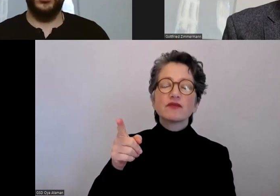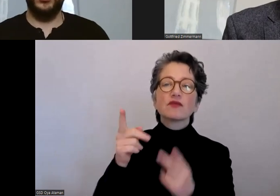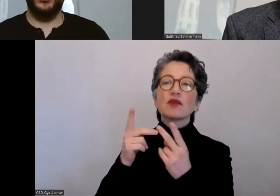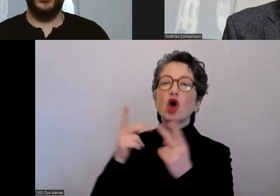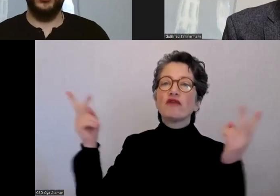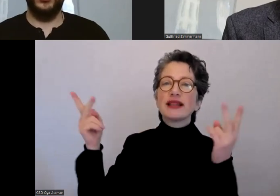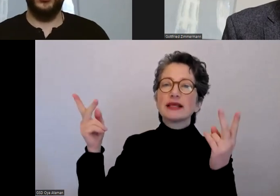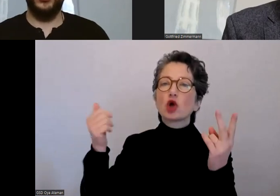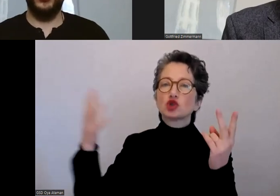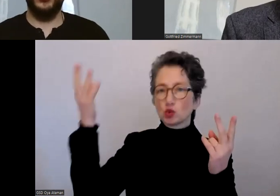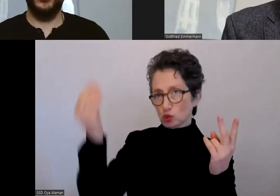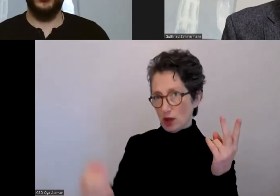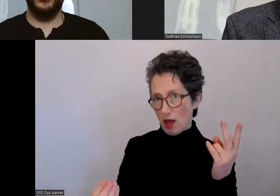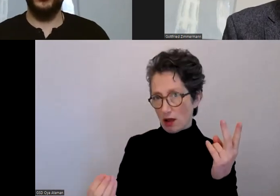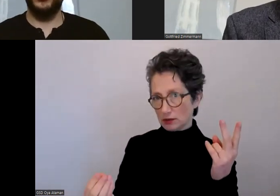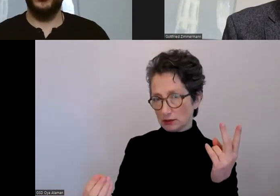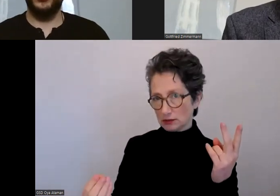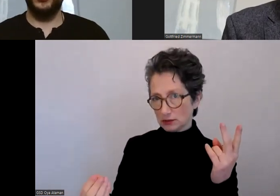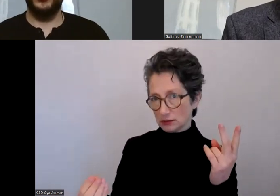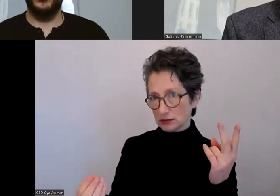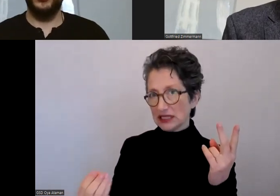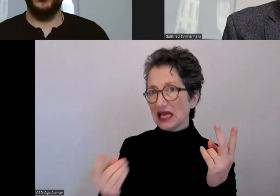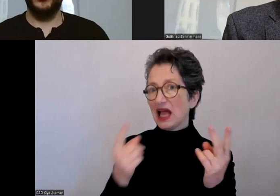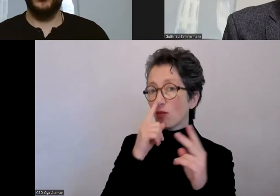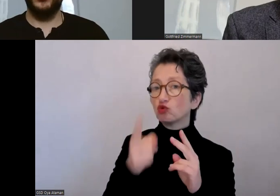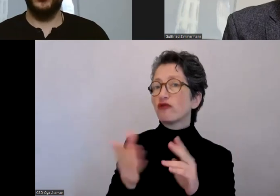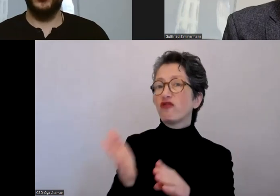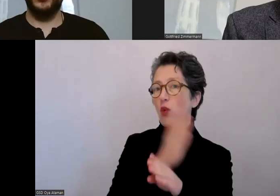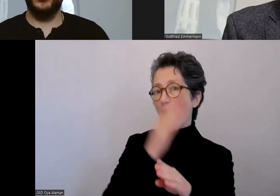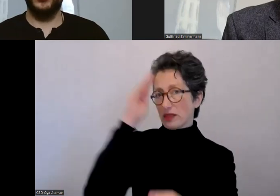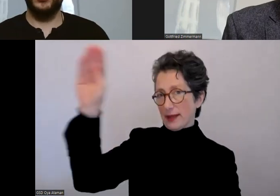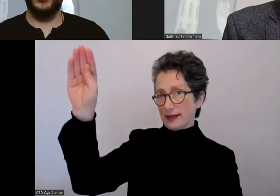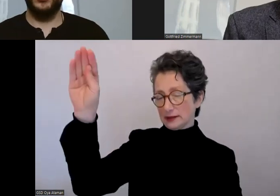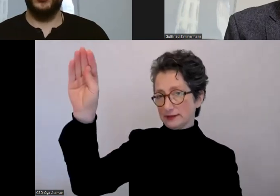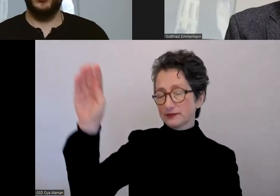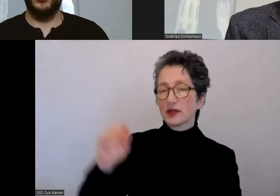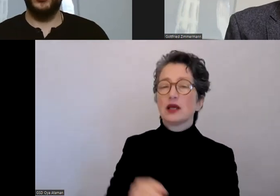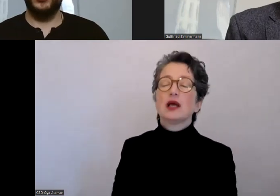irgendwo kostenlos herunterzuladen, wenn man sich registriert. Für die EN